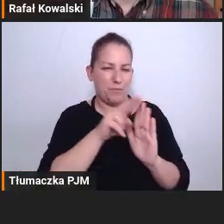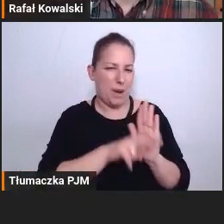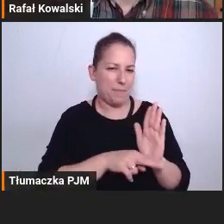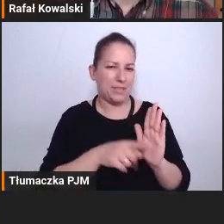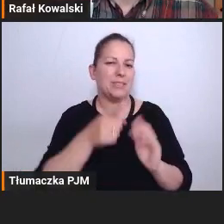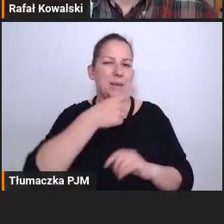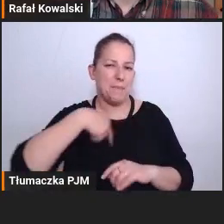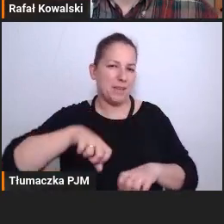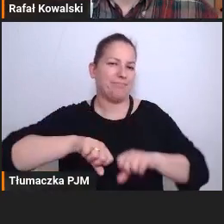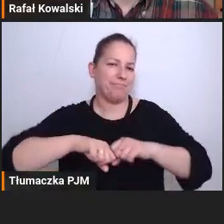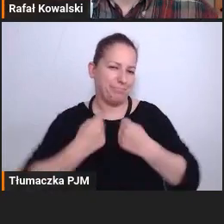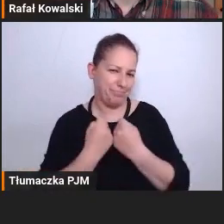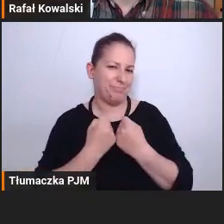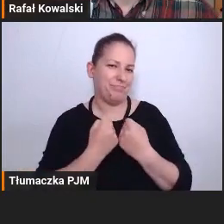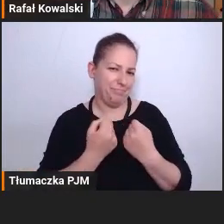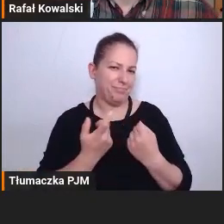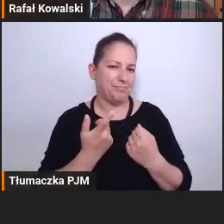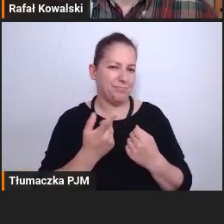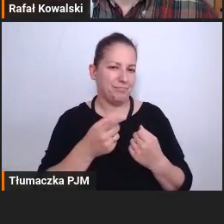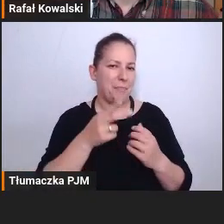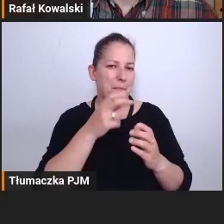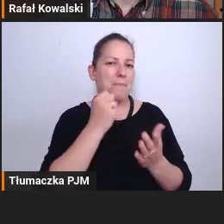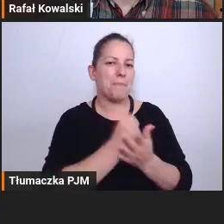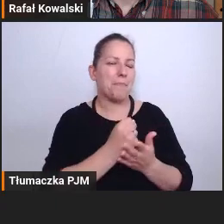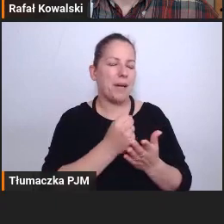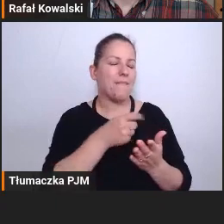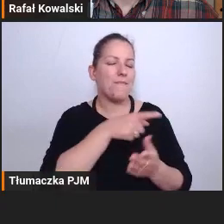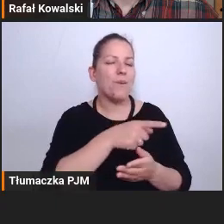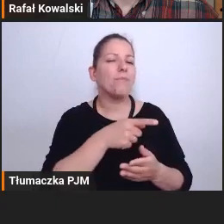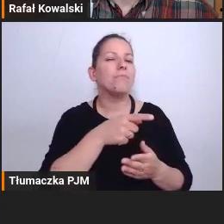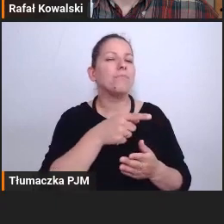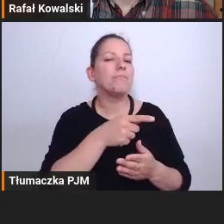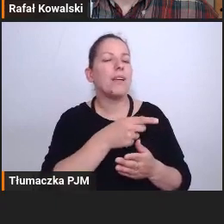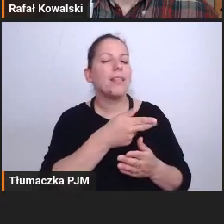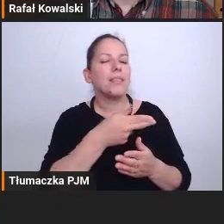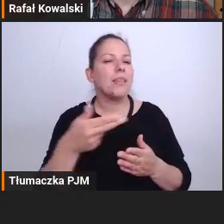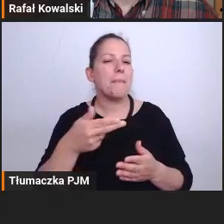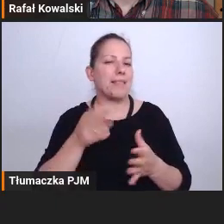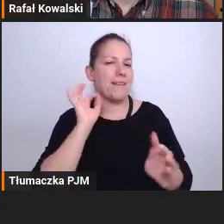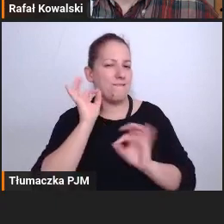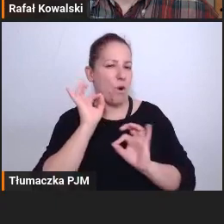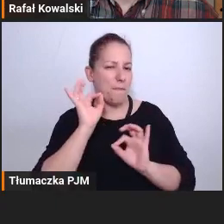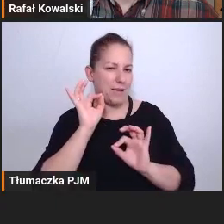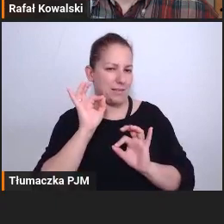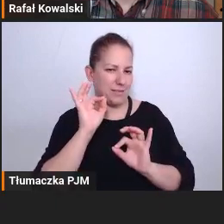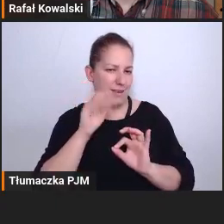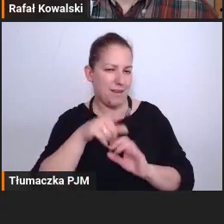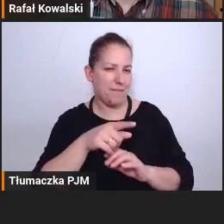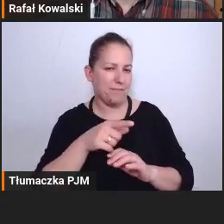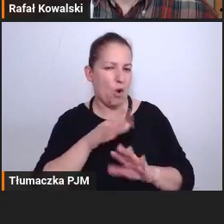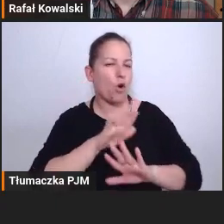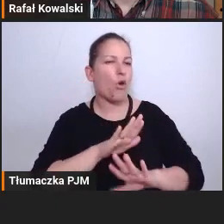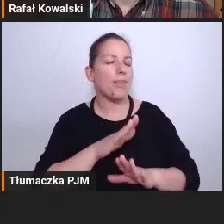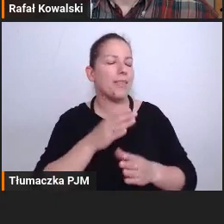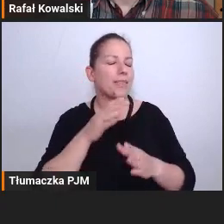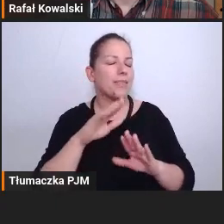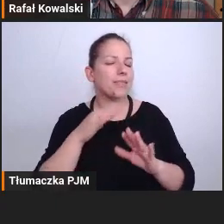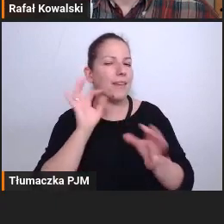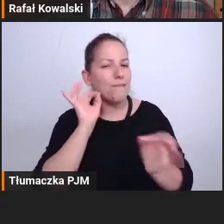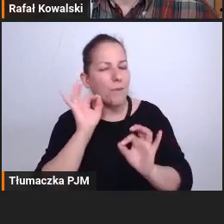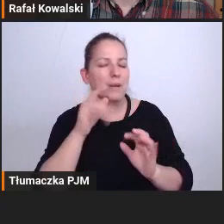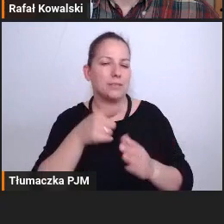no, naruszamy przepisy dotyczące ochrony danych osobowych, tak? Bo prosimy o nadmiarowe dane związane ze sytuacją